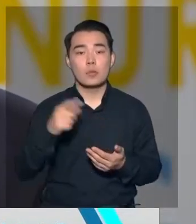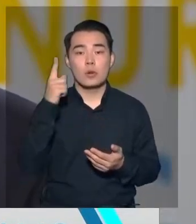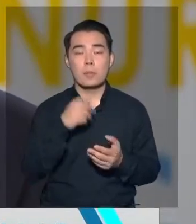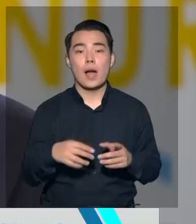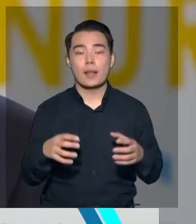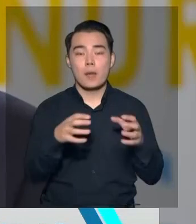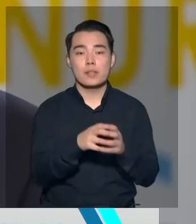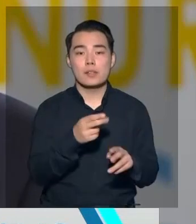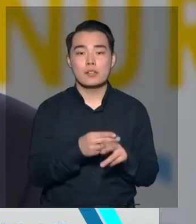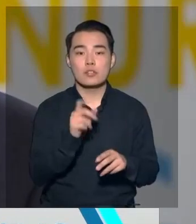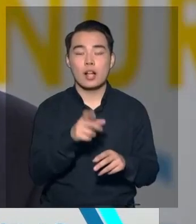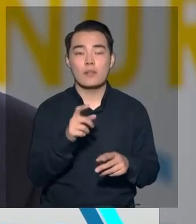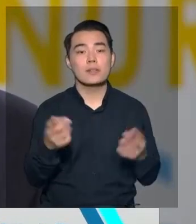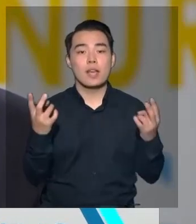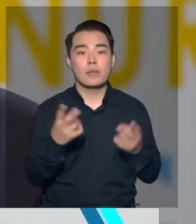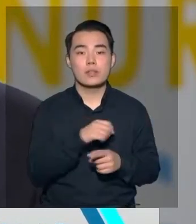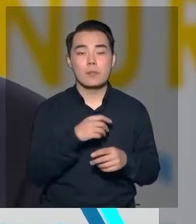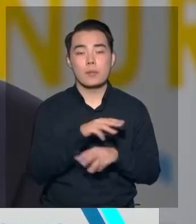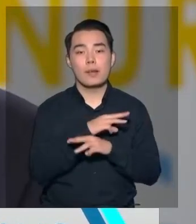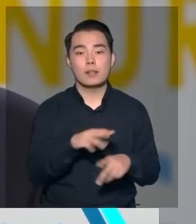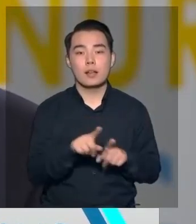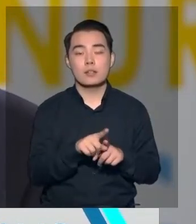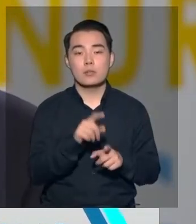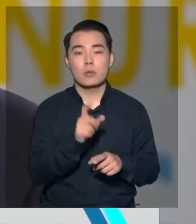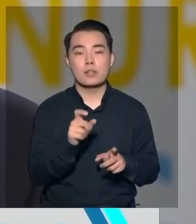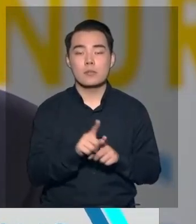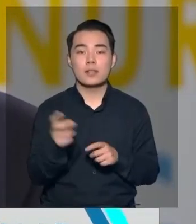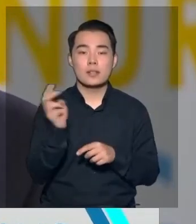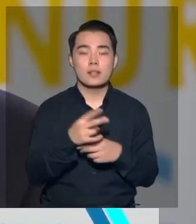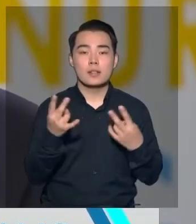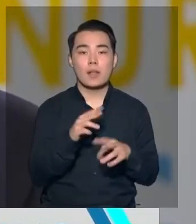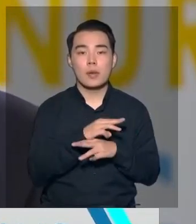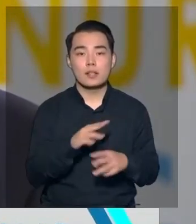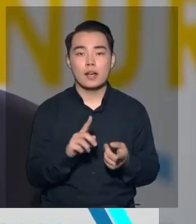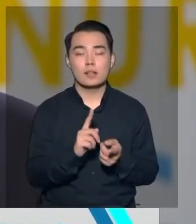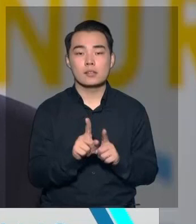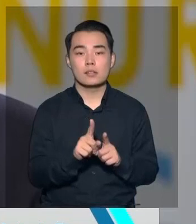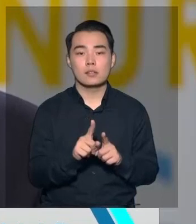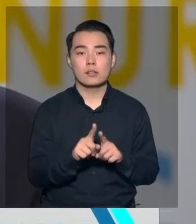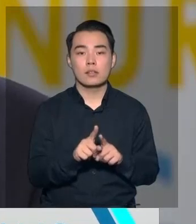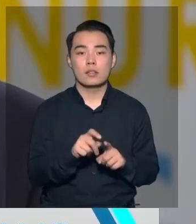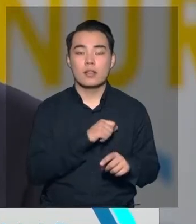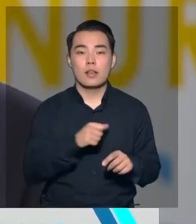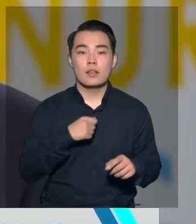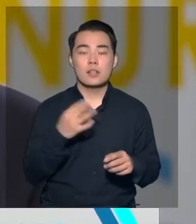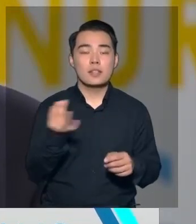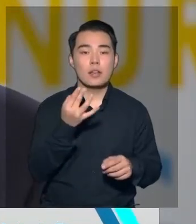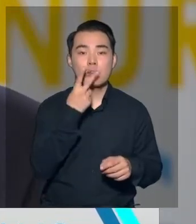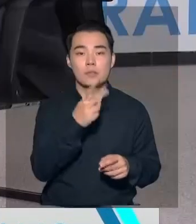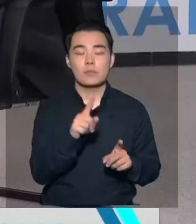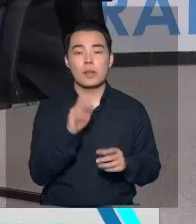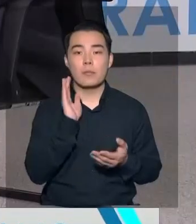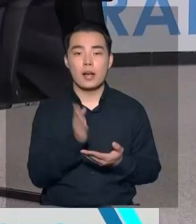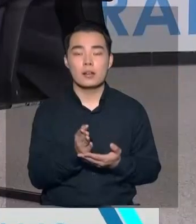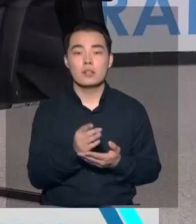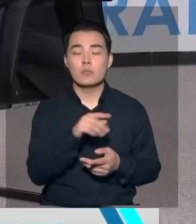парламентте мынадай адамдар болу керек, біздің мәслихатқа мынадай сияқты азаматтар келу керек деген ойлардың айтылуы да додаға деген қызығушылықтың бір көрінісі.